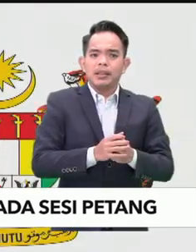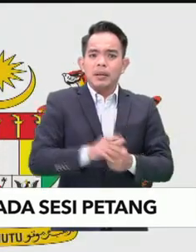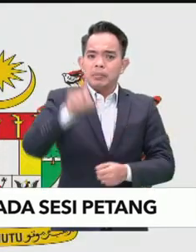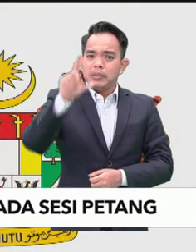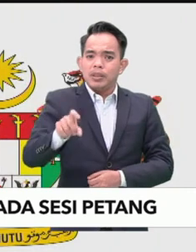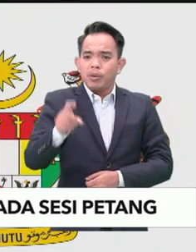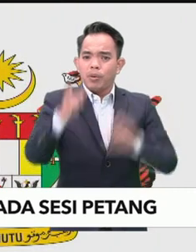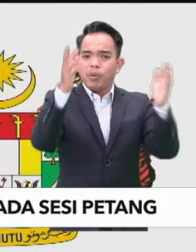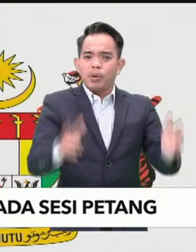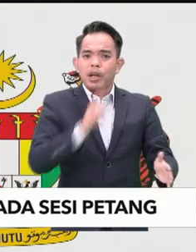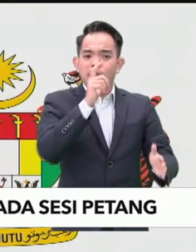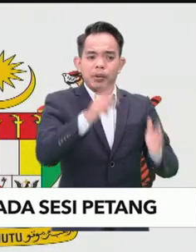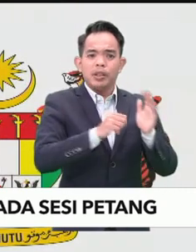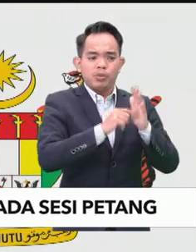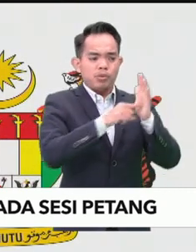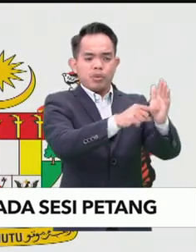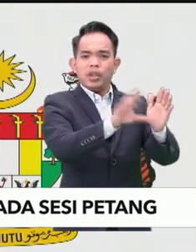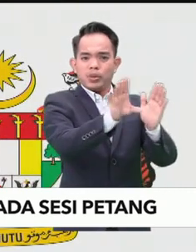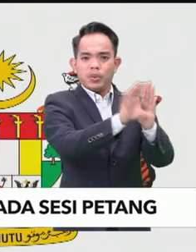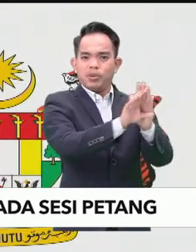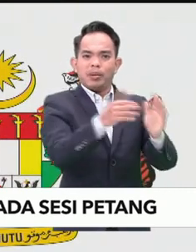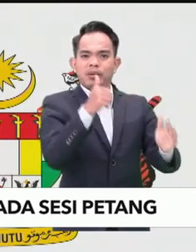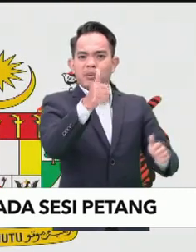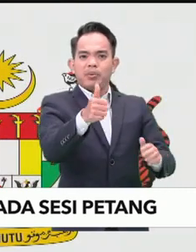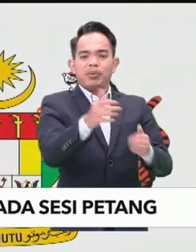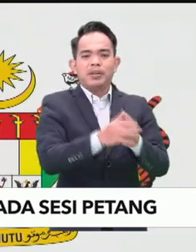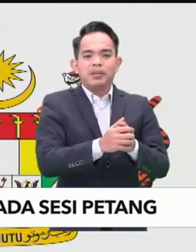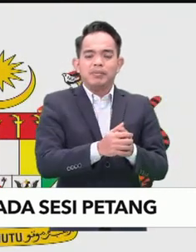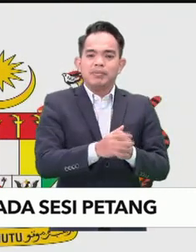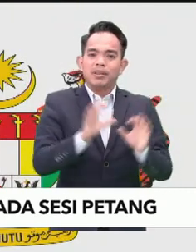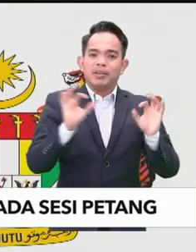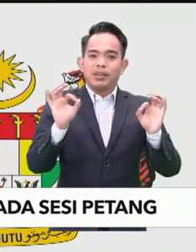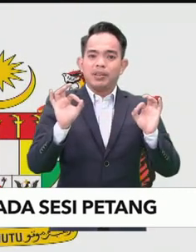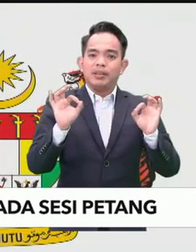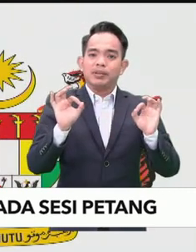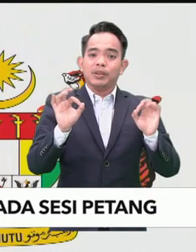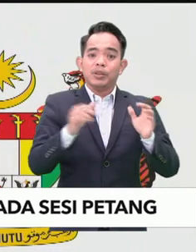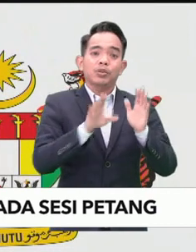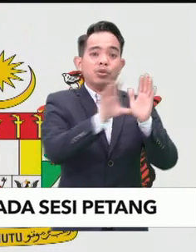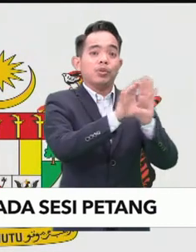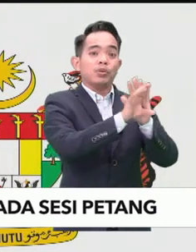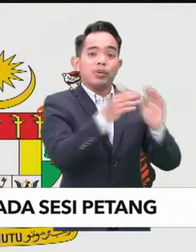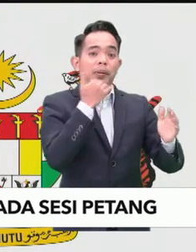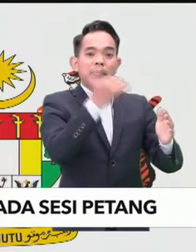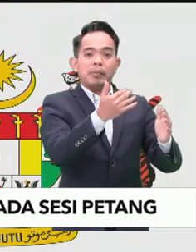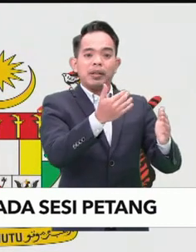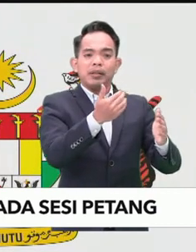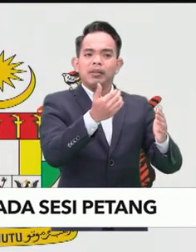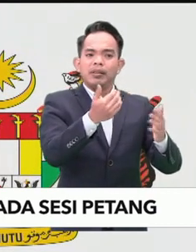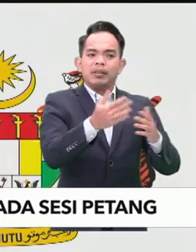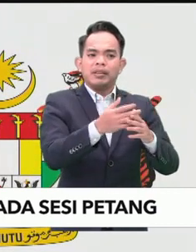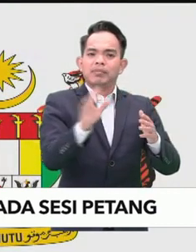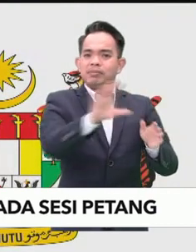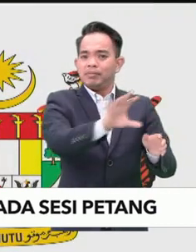Patutnya orang lama bagi contohlah, bagi contoh. Baik. Bagi contohlah patut Arau ni kan. Minta tarik baliklah,